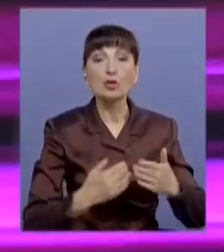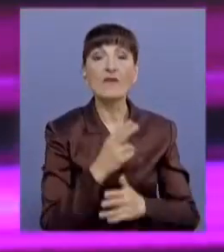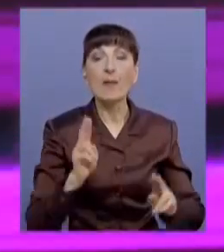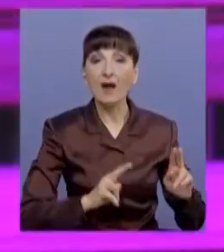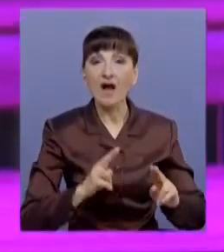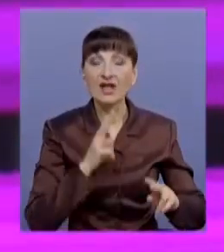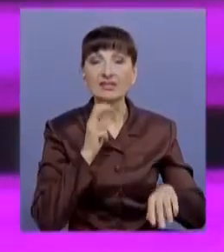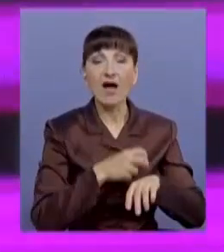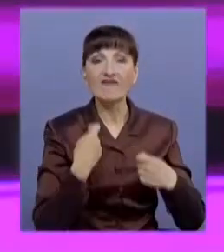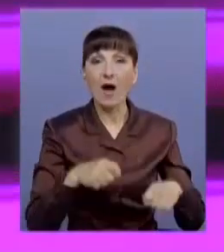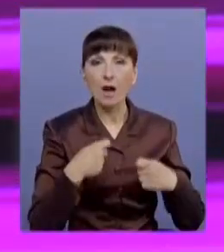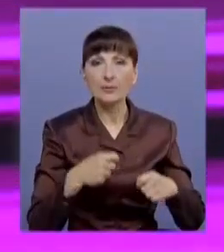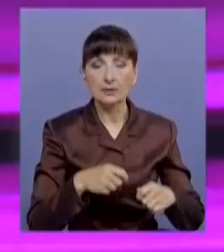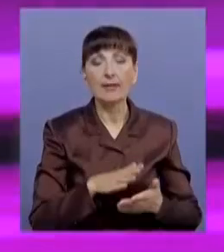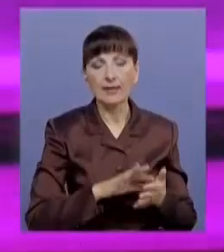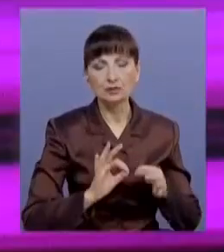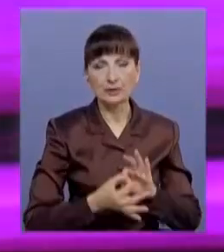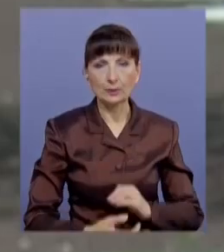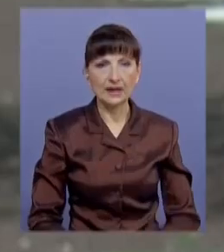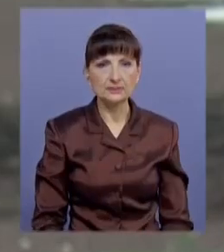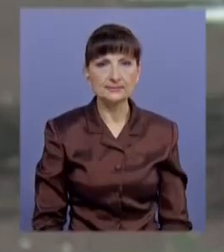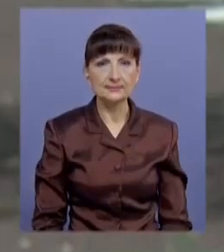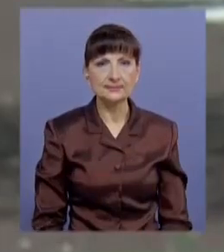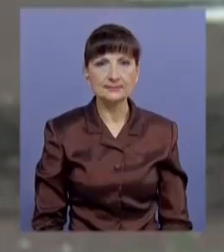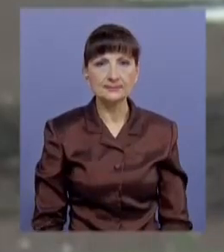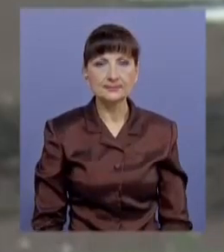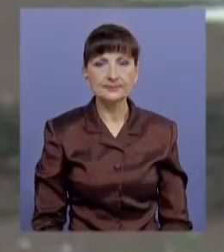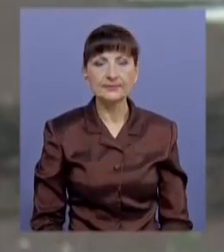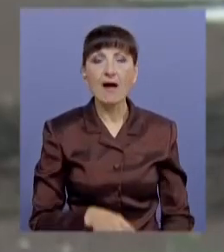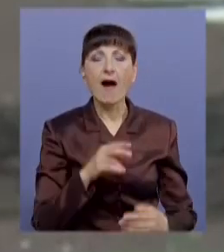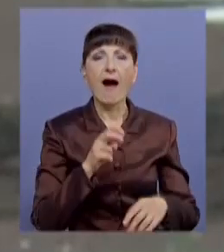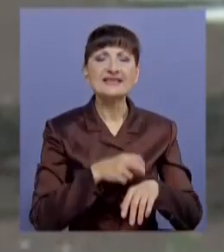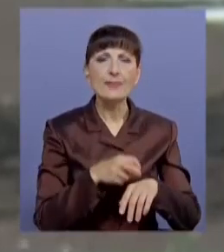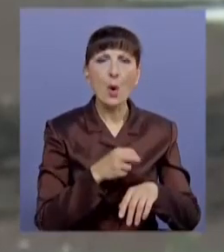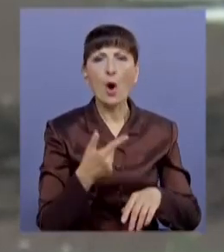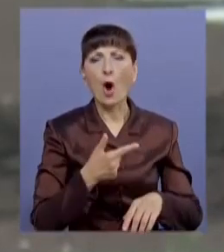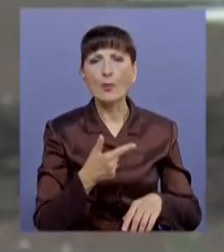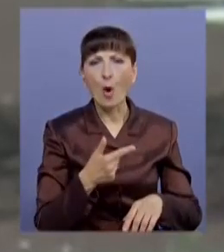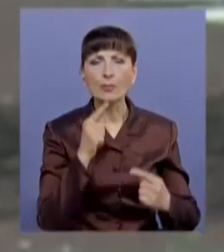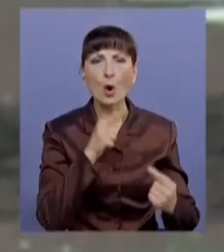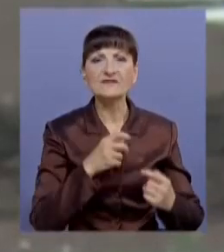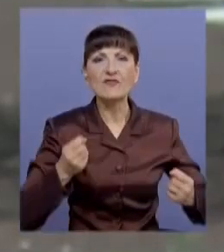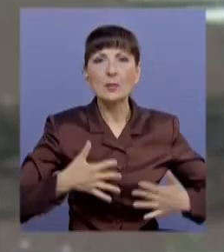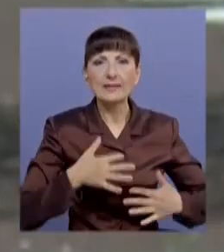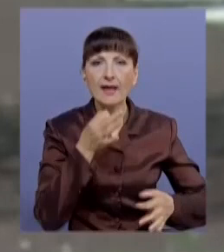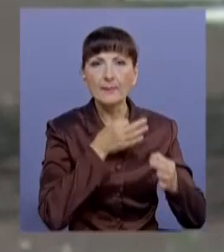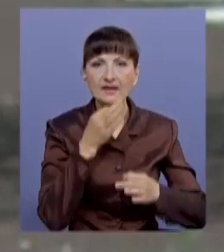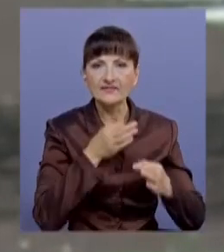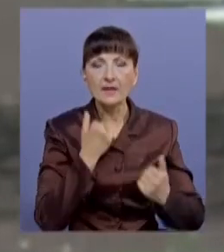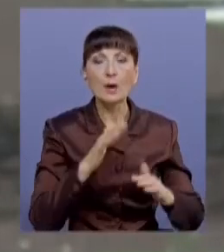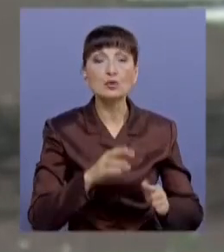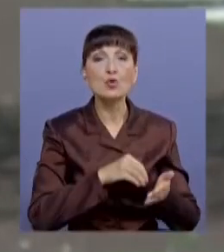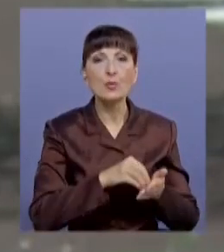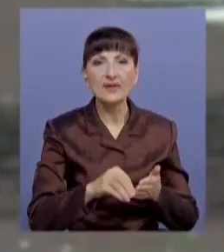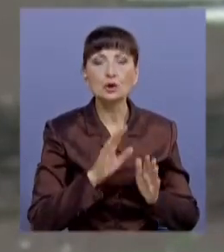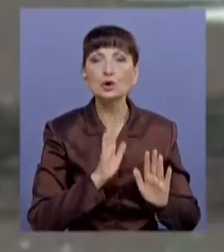на фармрынке эльза так чурин антибиотики гормональные противовоспалительные препараты теперь можно будет